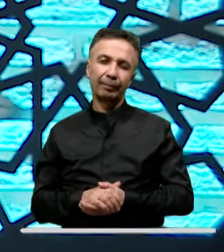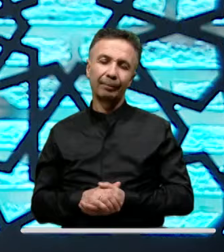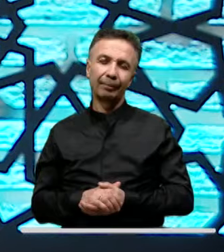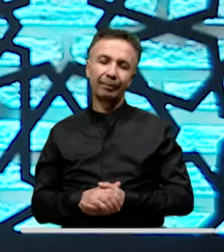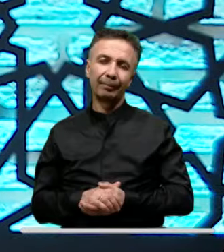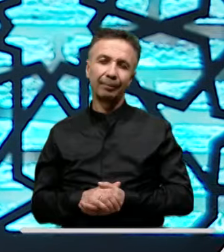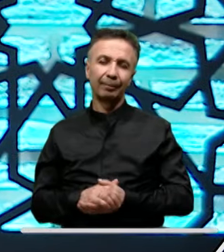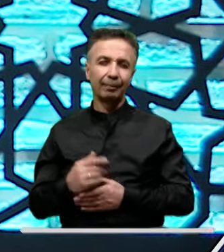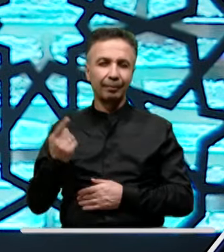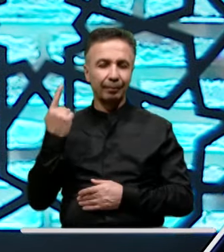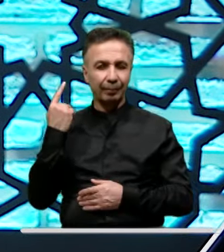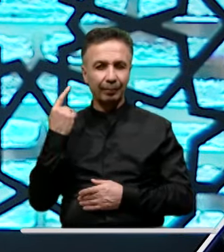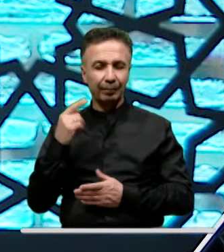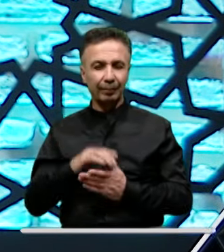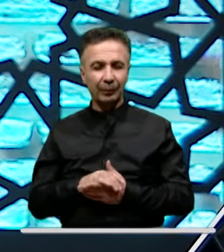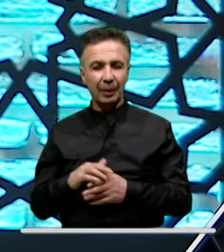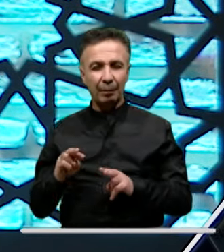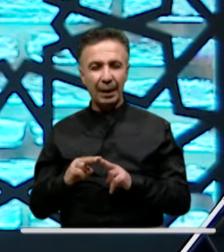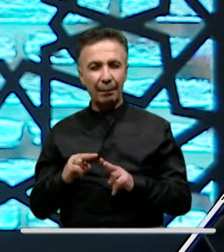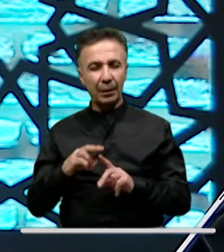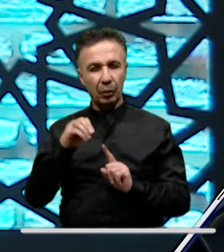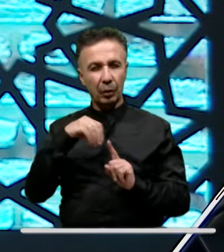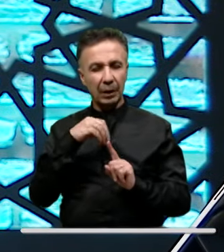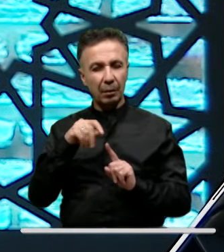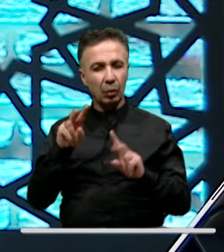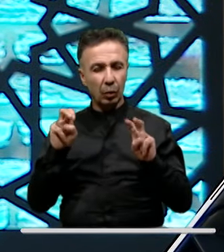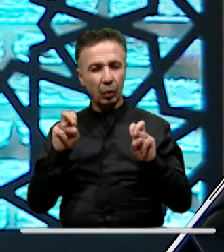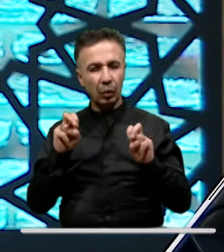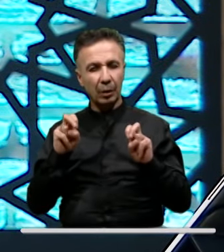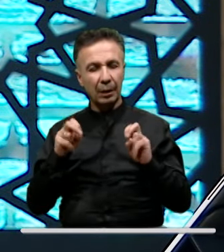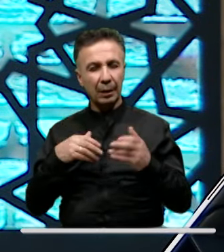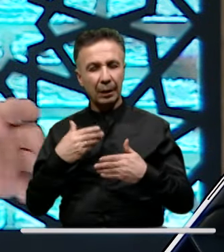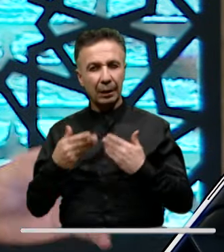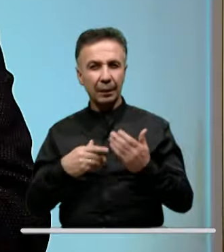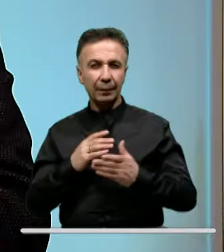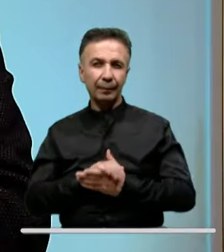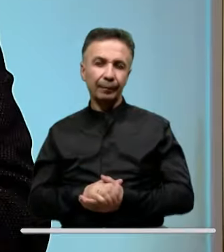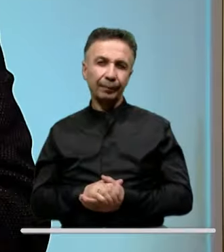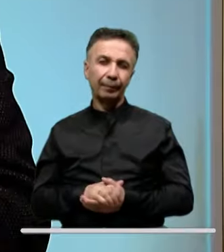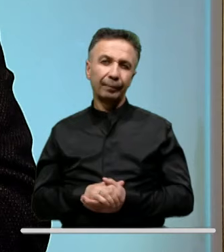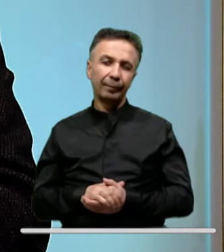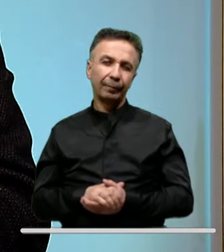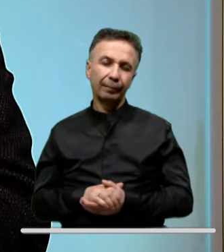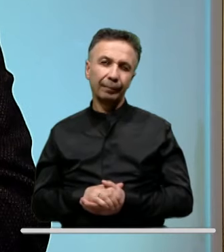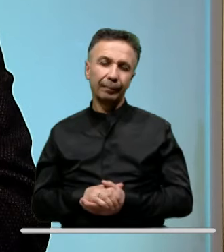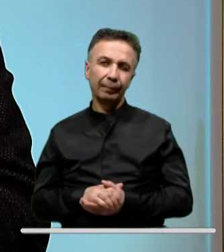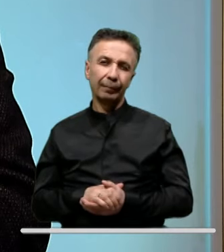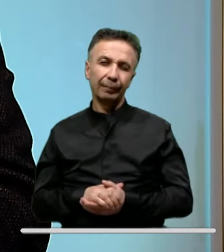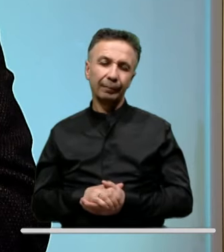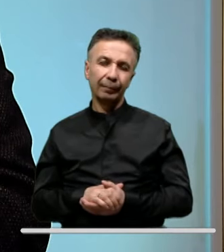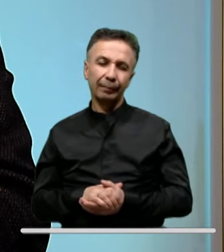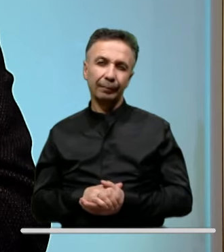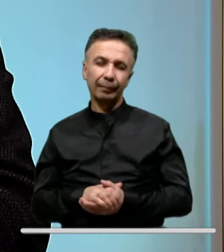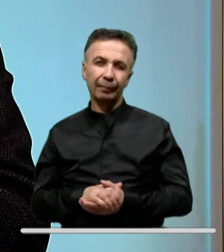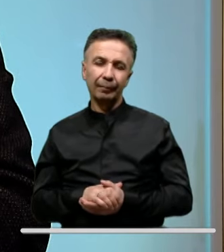Dün Allah selamet versin, Mehmet Kapukaya hocamla bu mevzu üzerinde biraz böyle nasihatvari bir şeyler istemiştim Mehmet hocamdan.